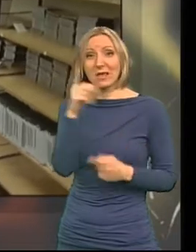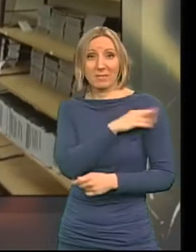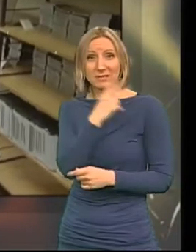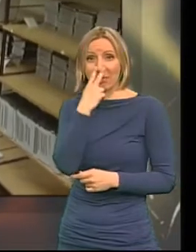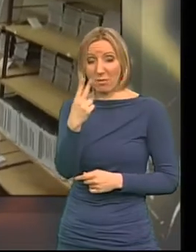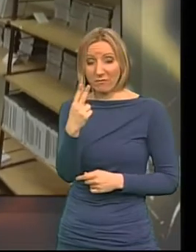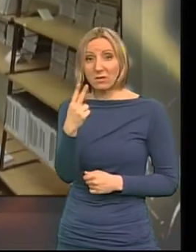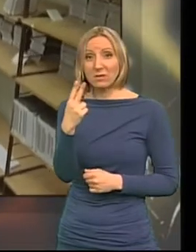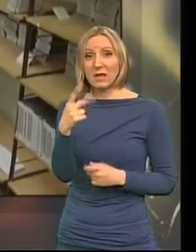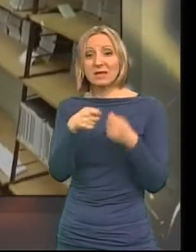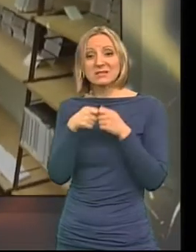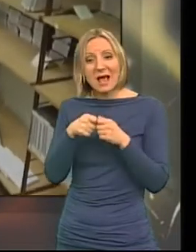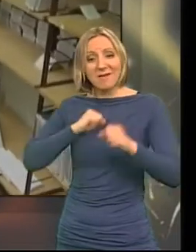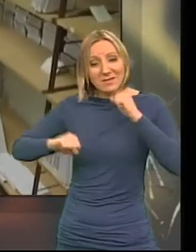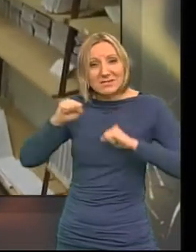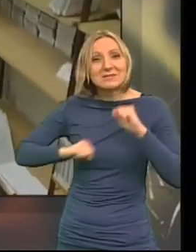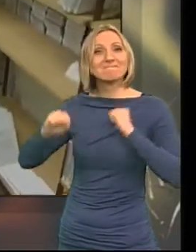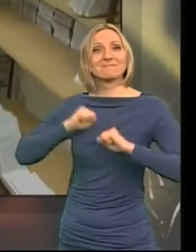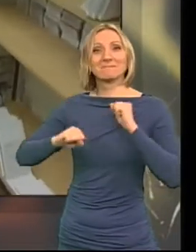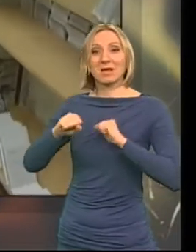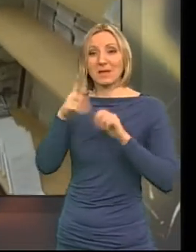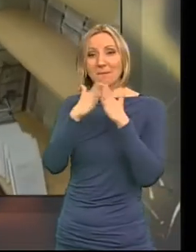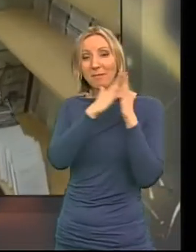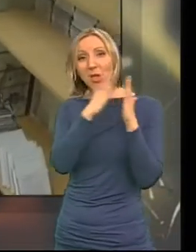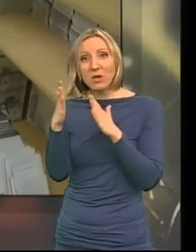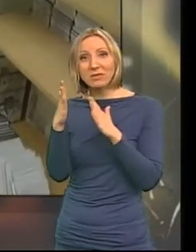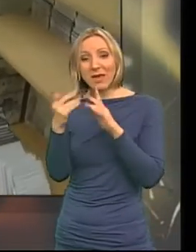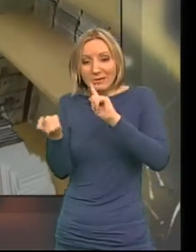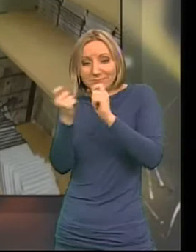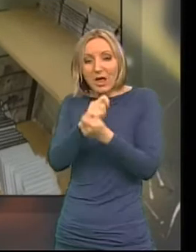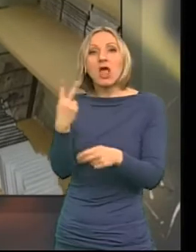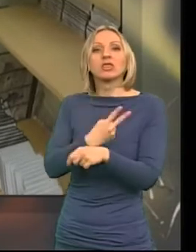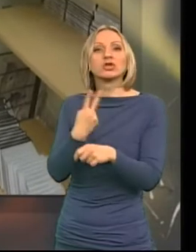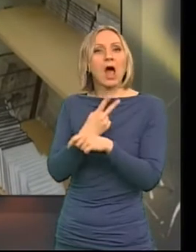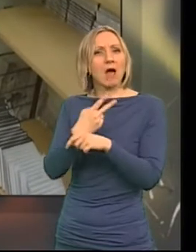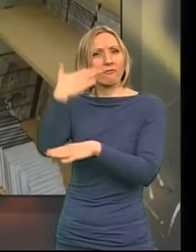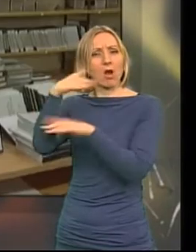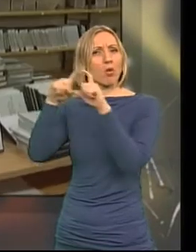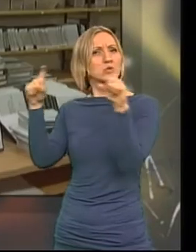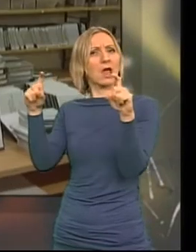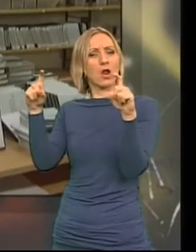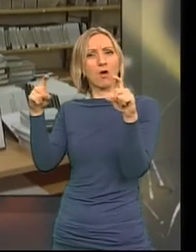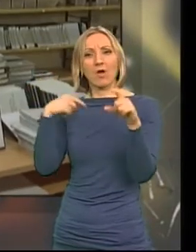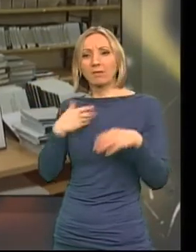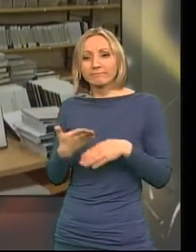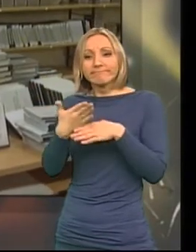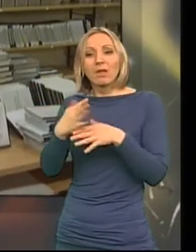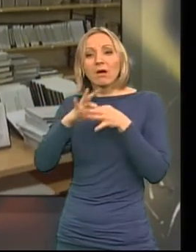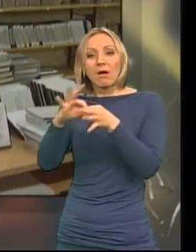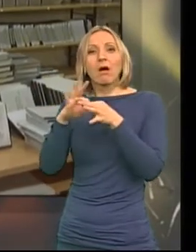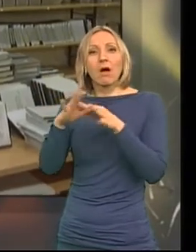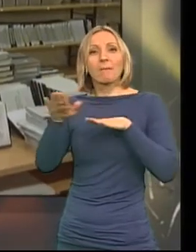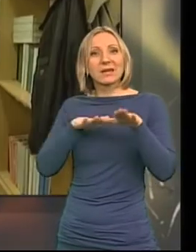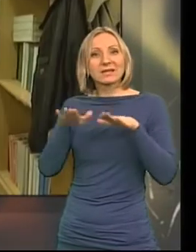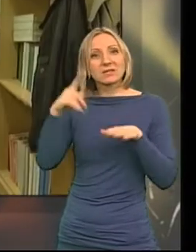Savez teži da se ova biblioteka transformiše u državnu ustanovu. Uspostavili smo saradnju sa Ministarstvom